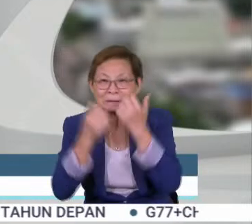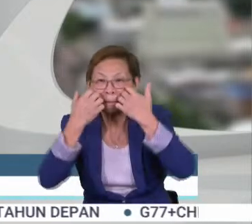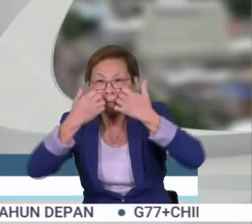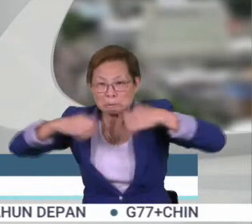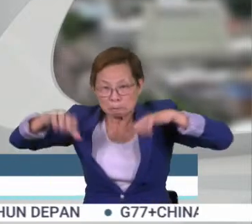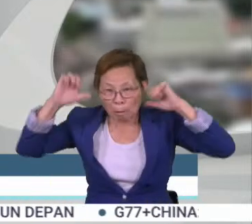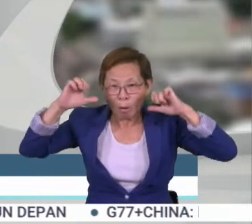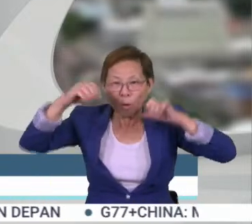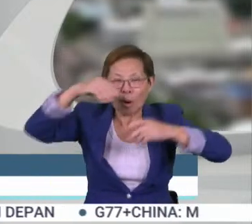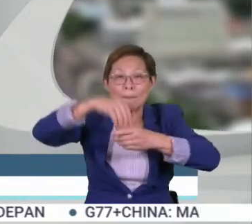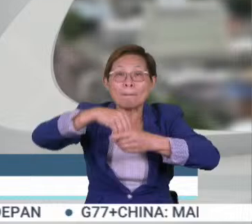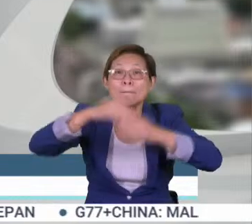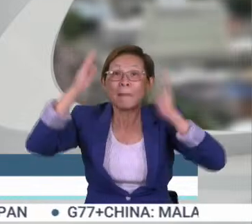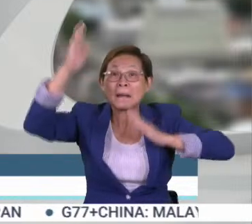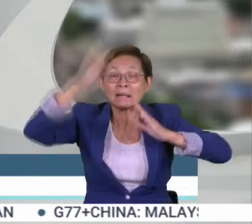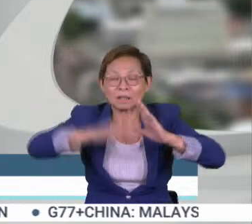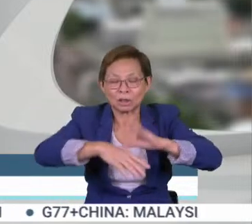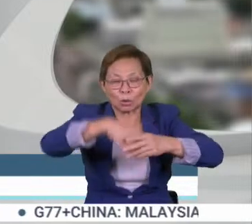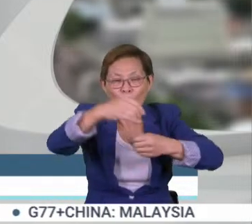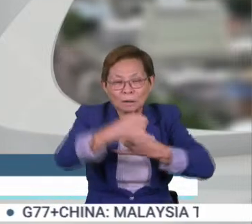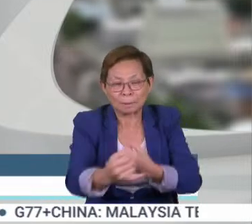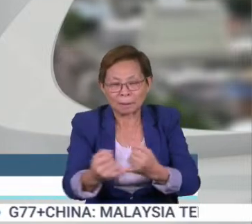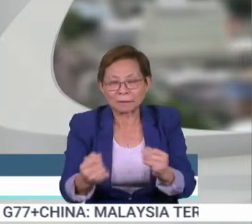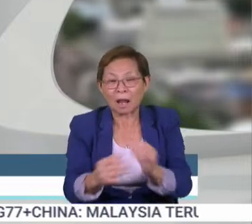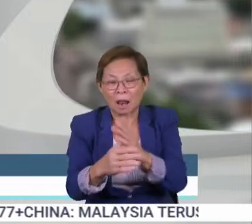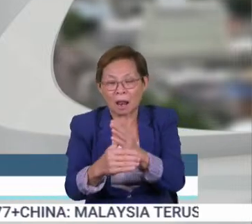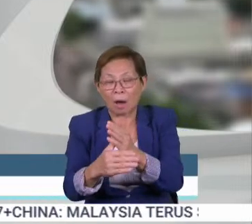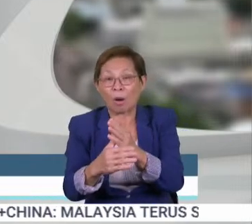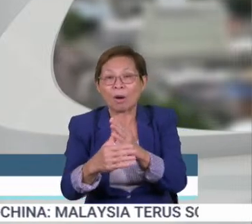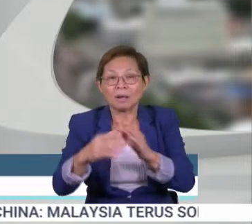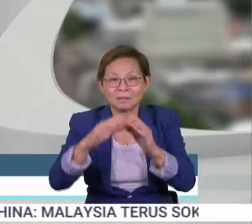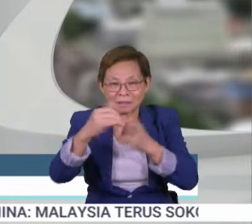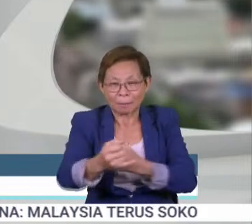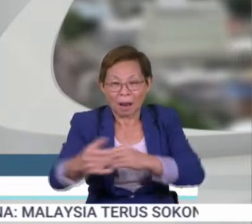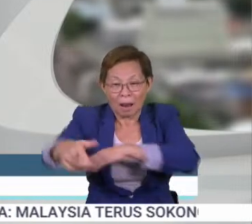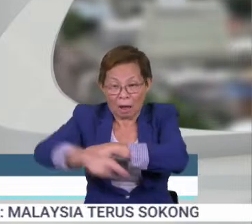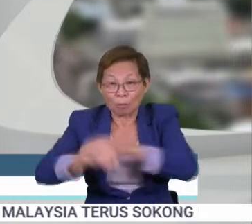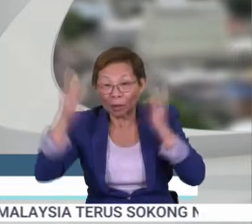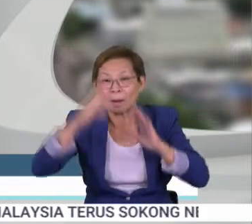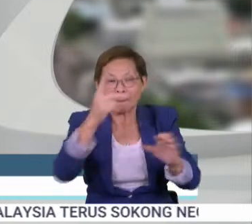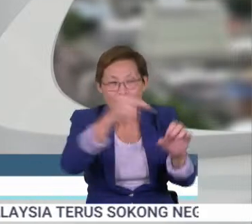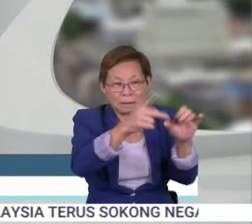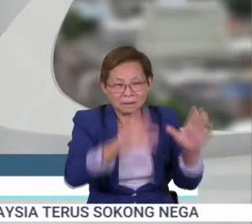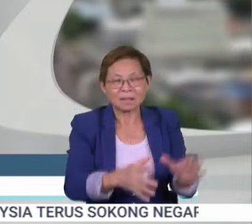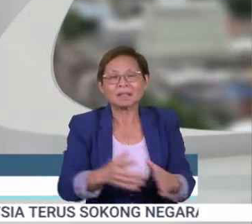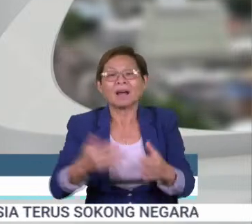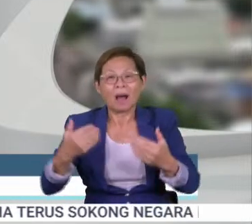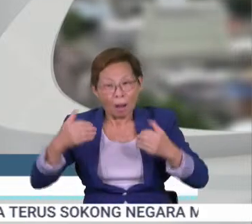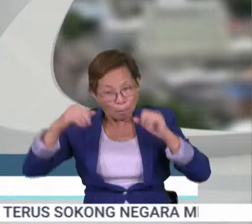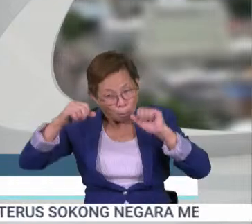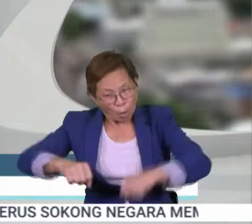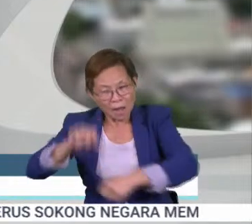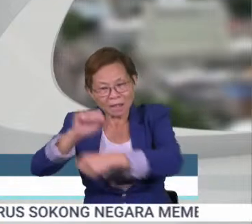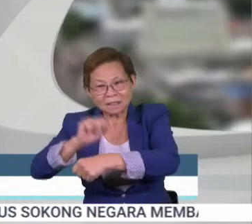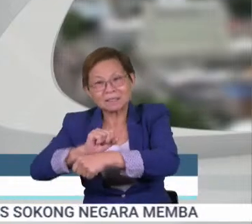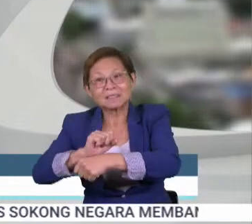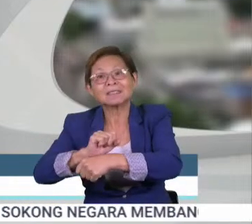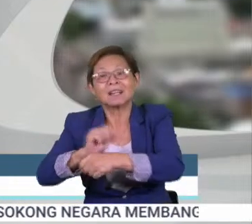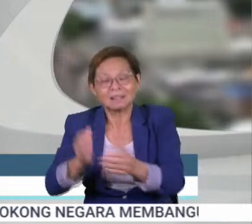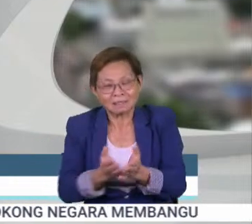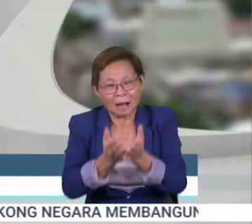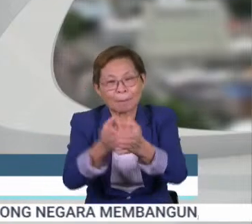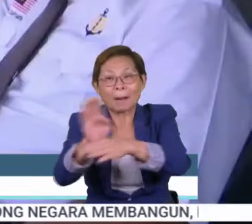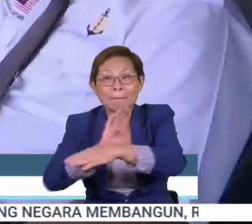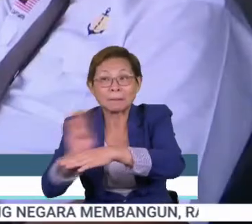kompetensi Mate Domestik yang dikeluarkan Jabatan Laut Malaysia, peserta turut berpeluang bekerja di kapal dagang.